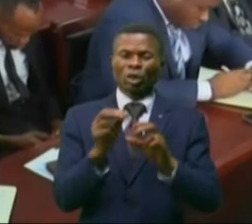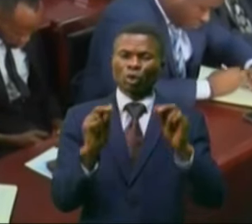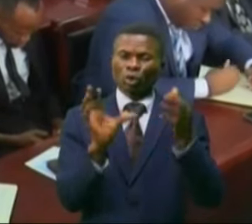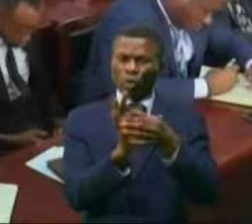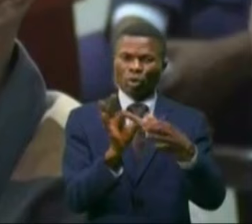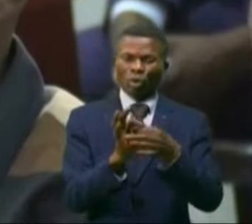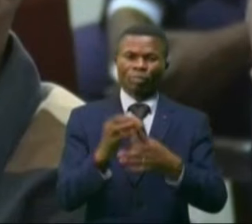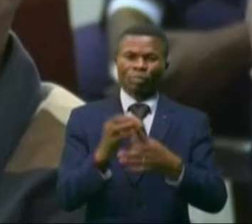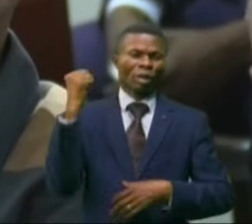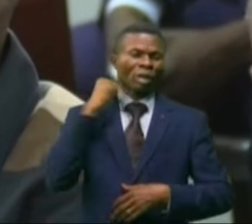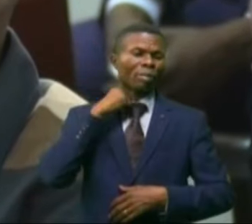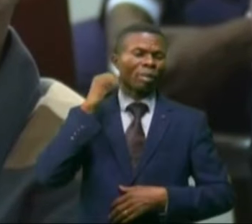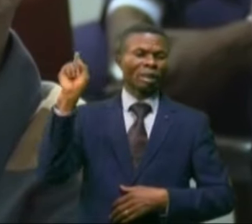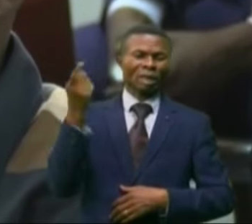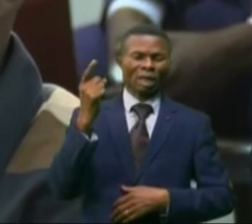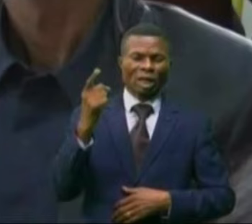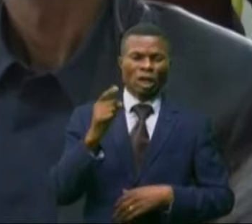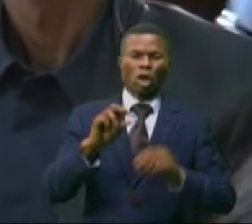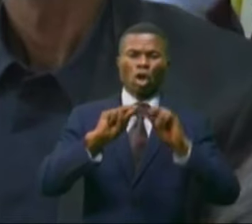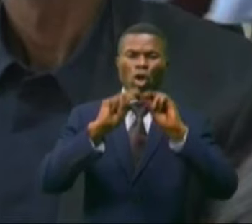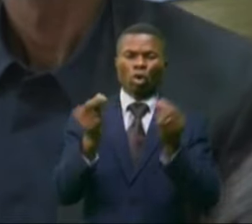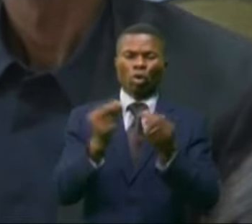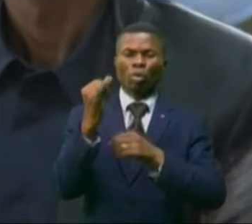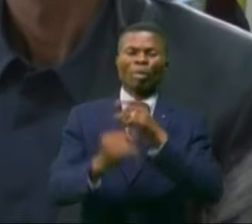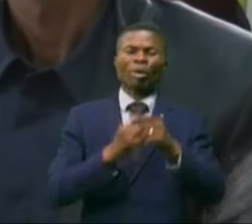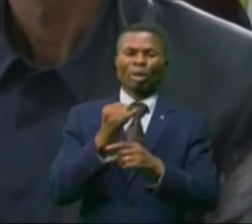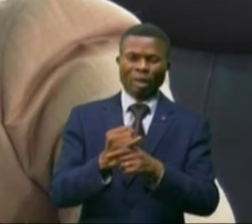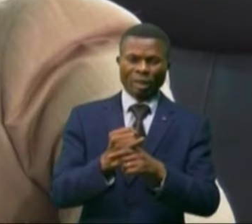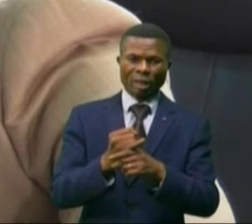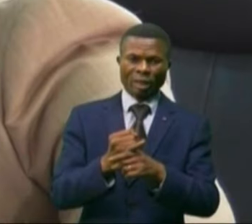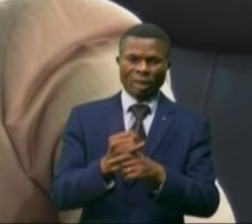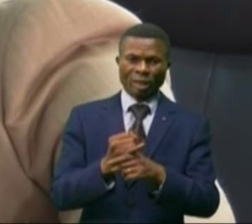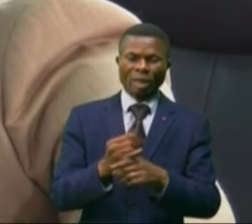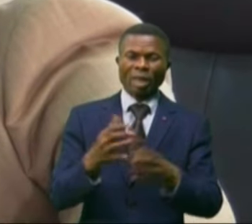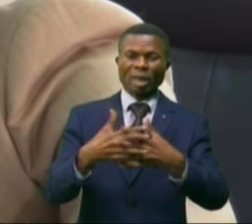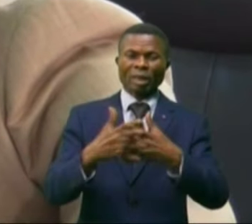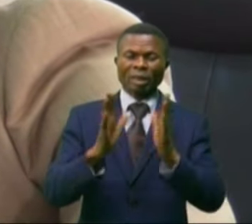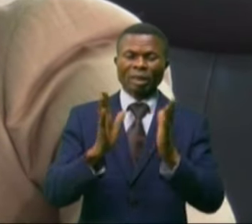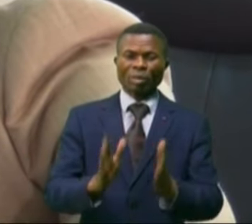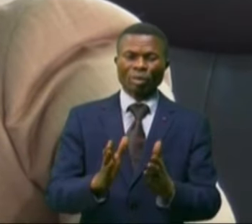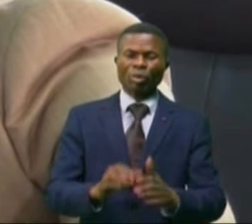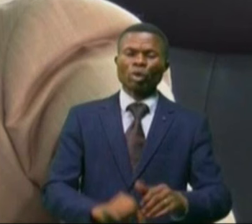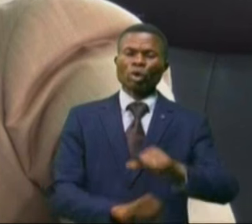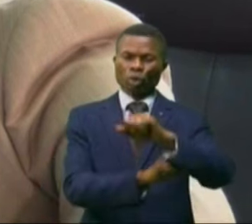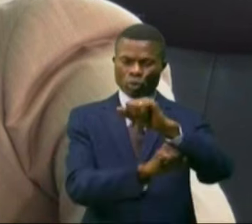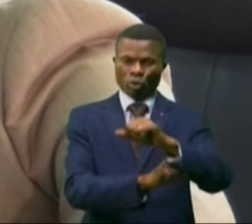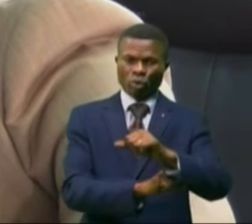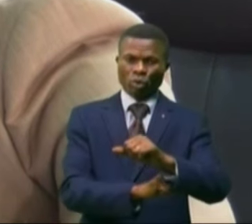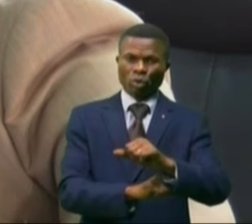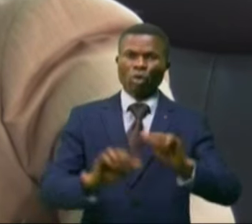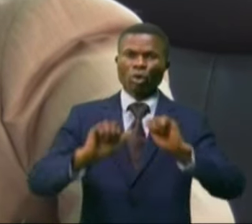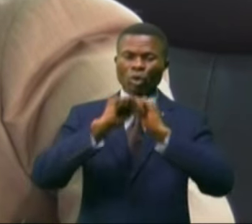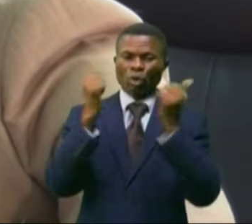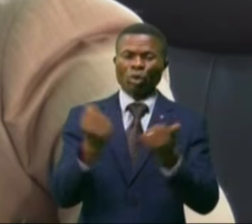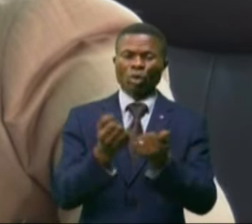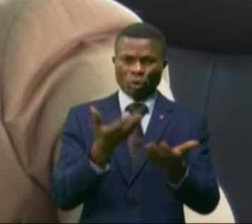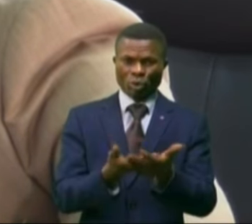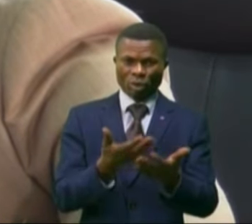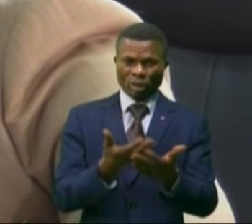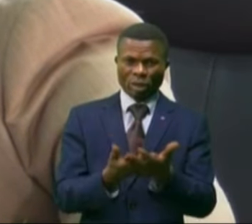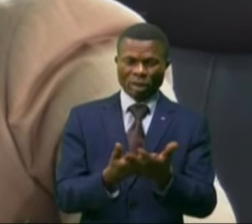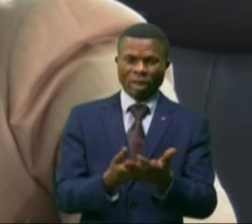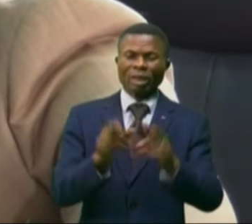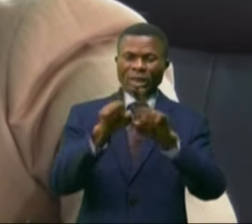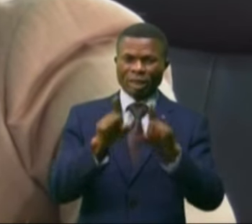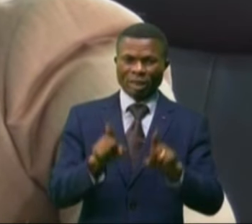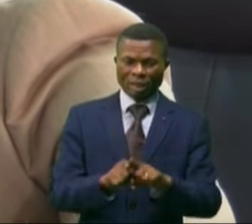du Monde, une organisation internationale de l'un de partenaires qui vient en appui aux initiatives des